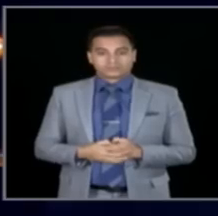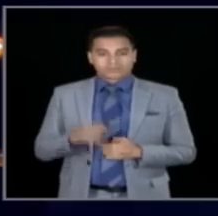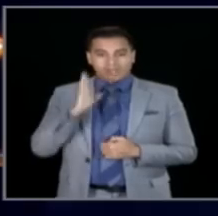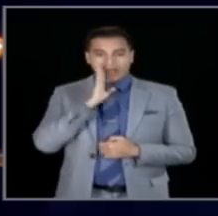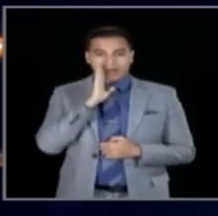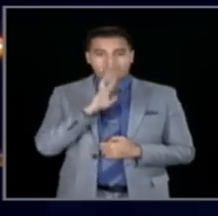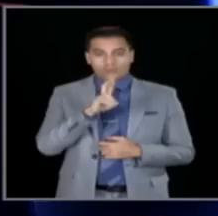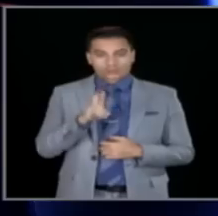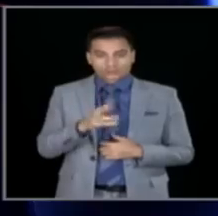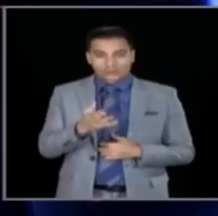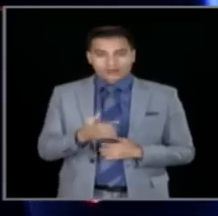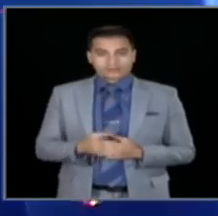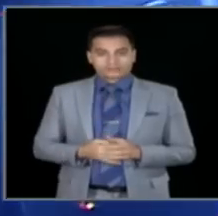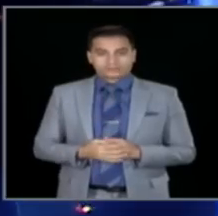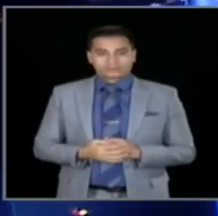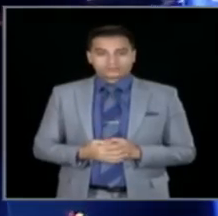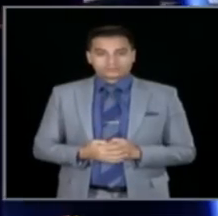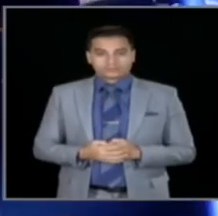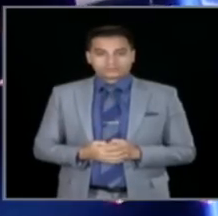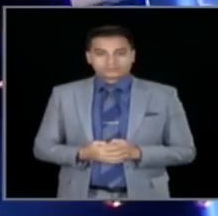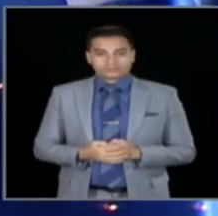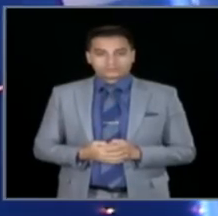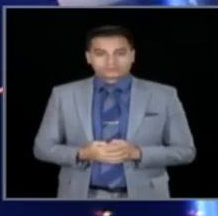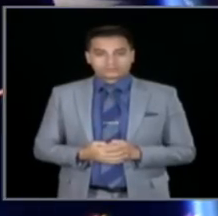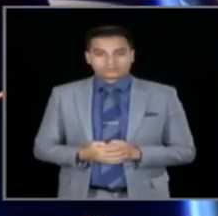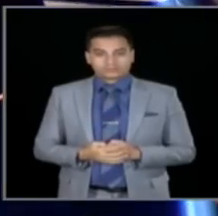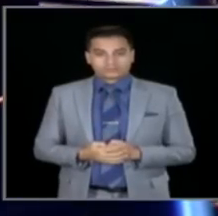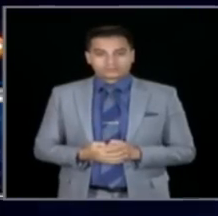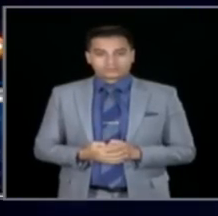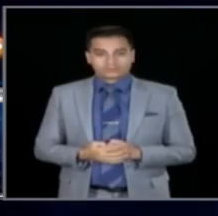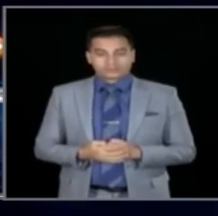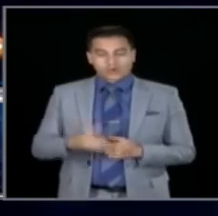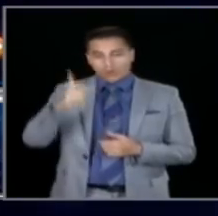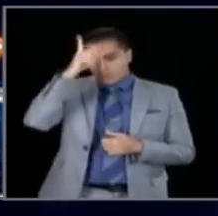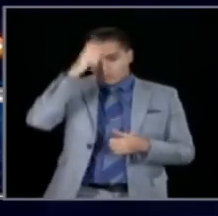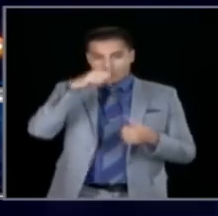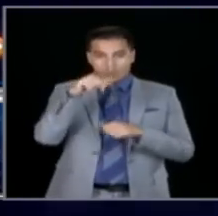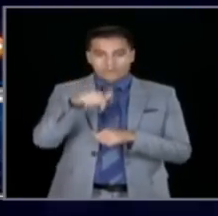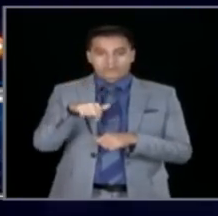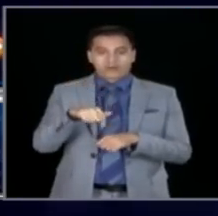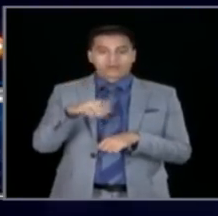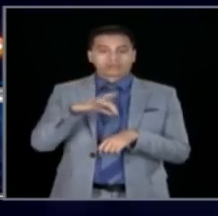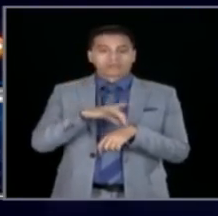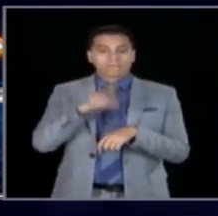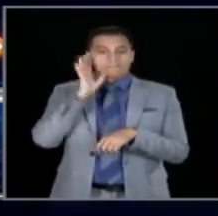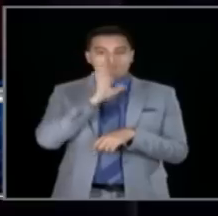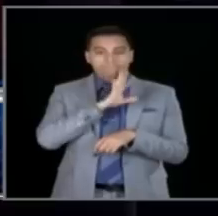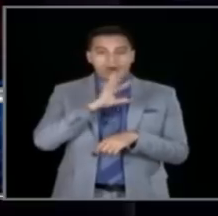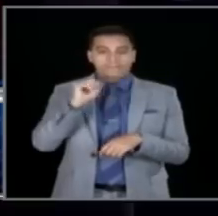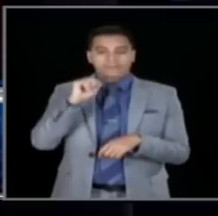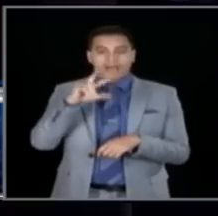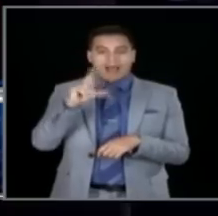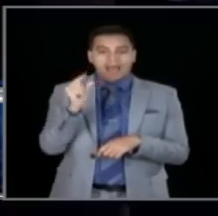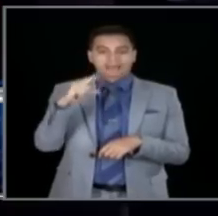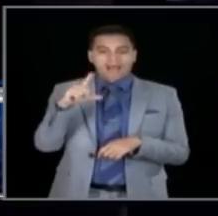علم، والسؤال هو علوم، من هو الطبيب